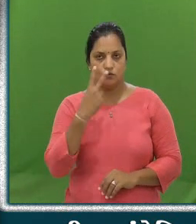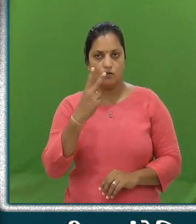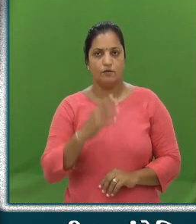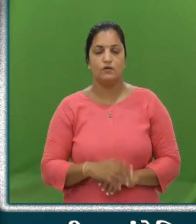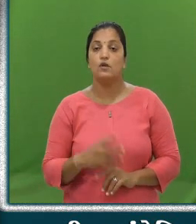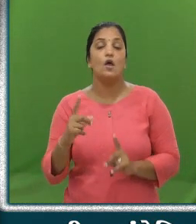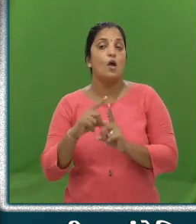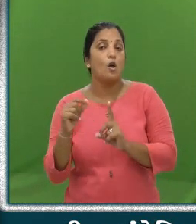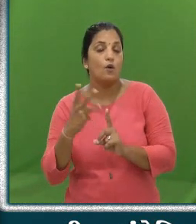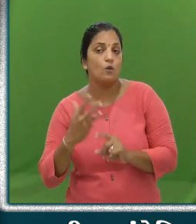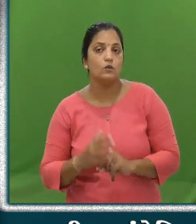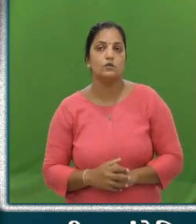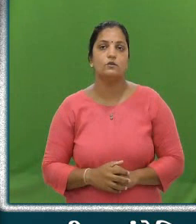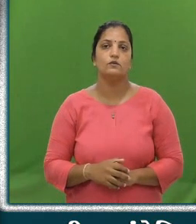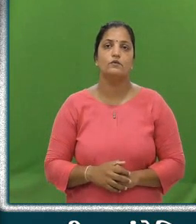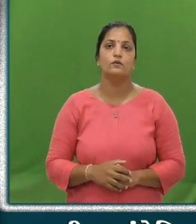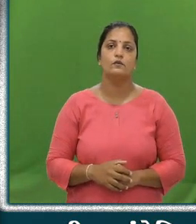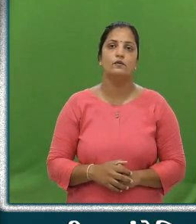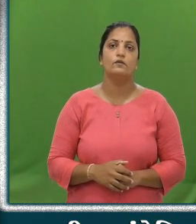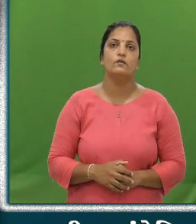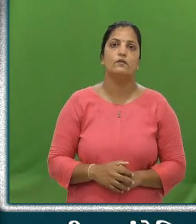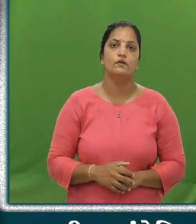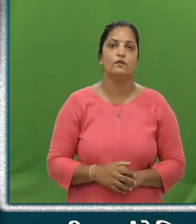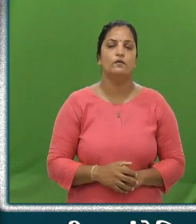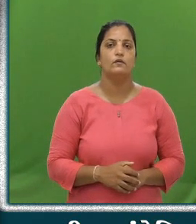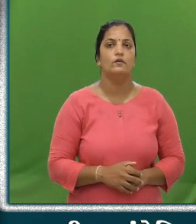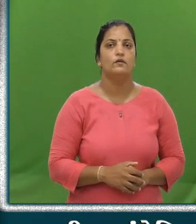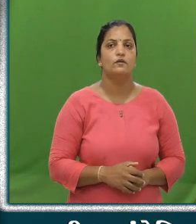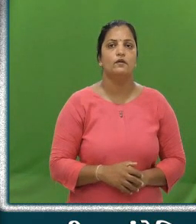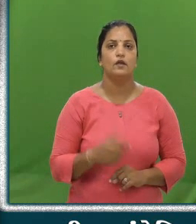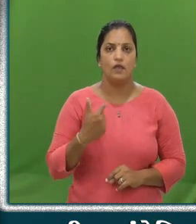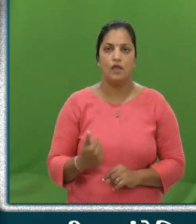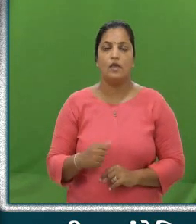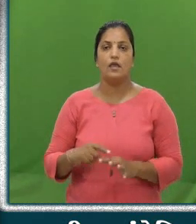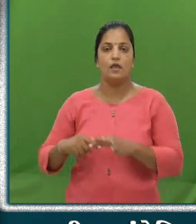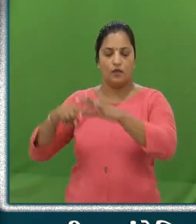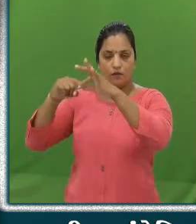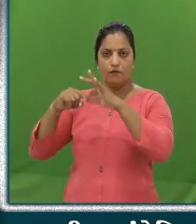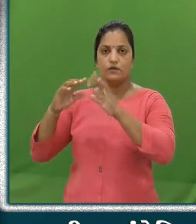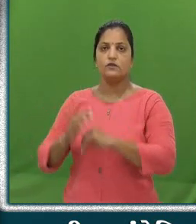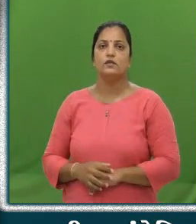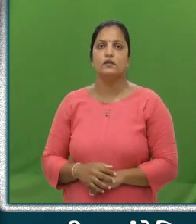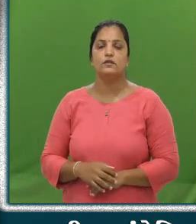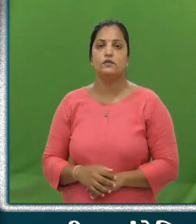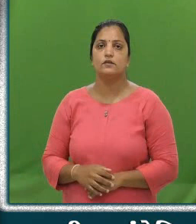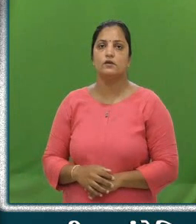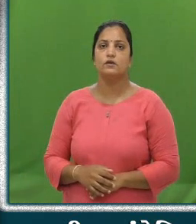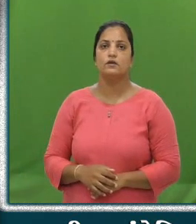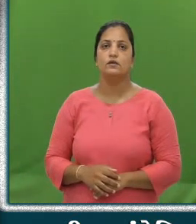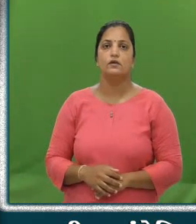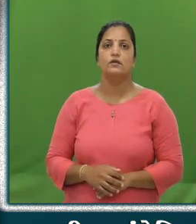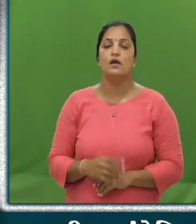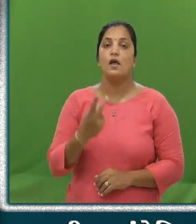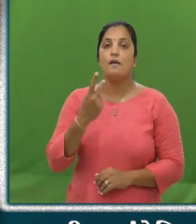છે એટલે શું થાય છે જુઓ બાળક કઈ રીતે જો અહીં એક પ્રશ્ન આવેલો છે કે જે